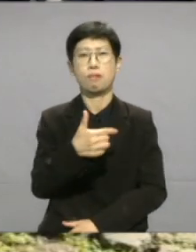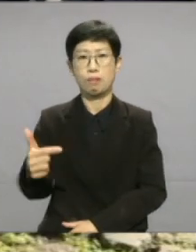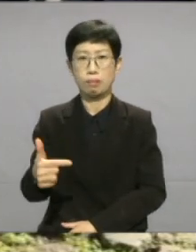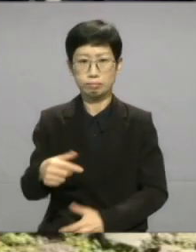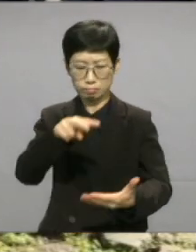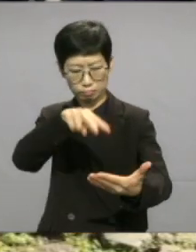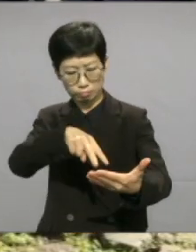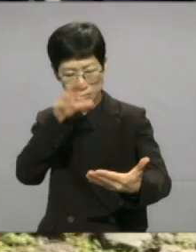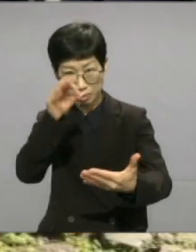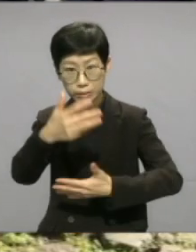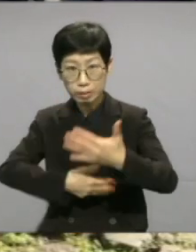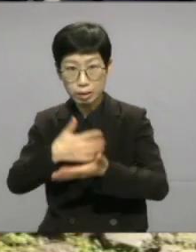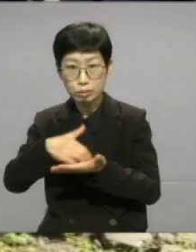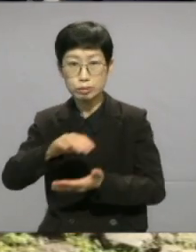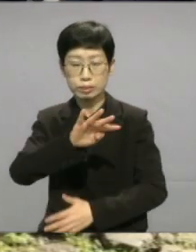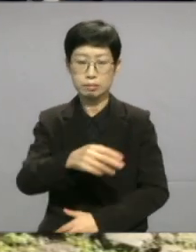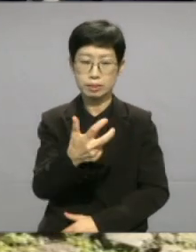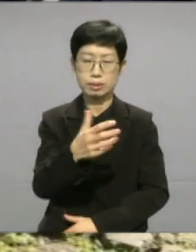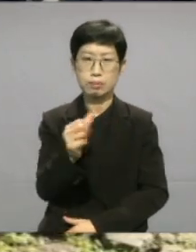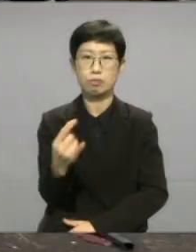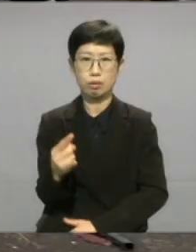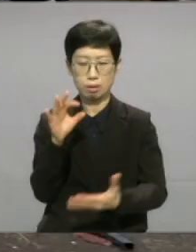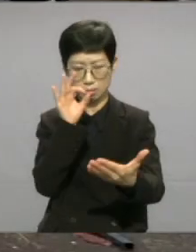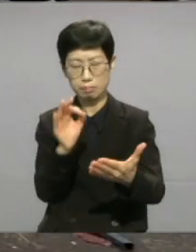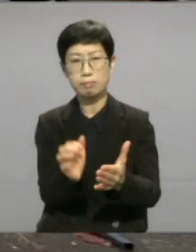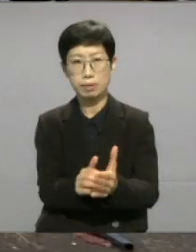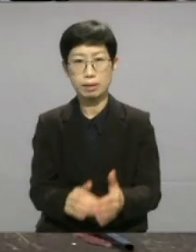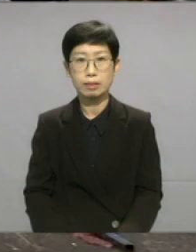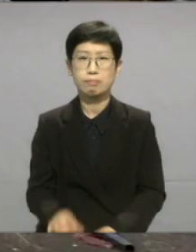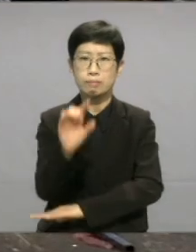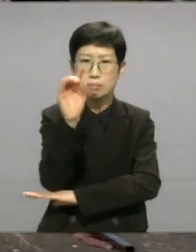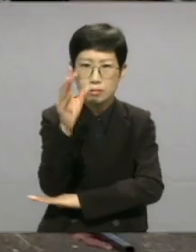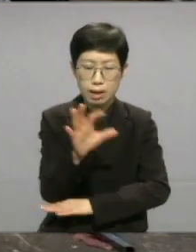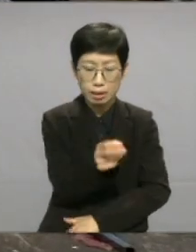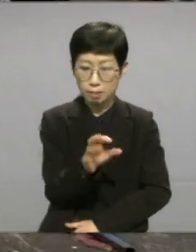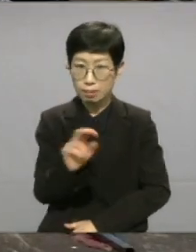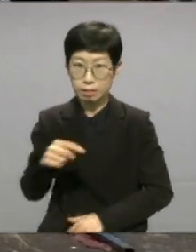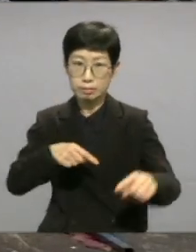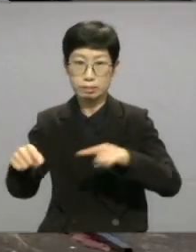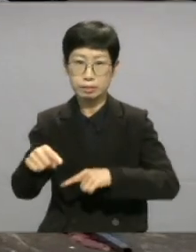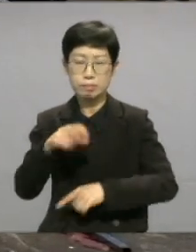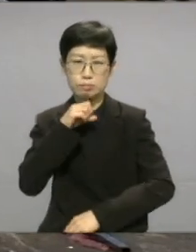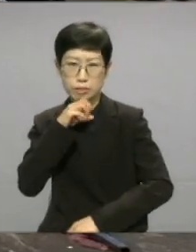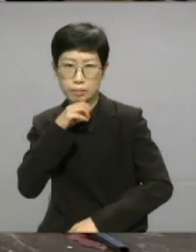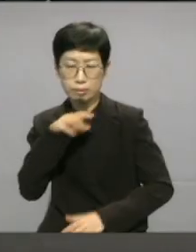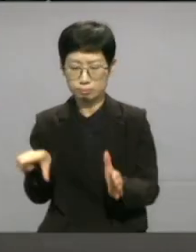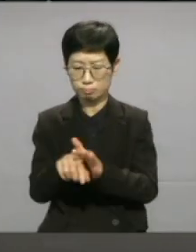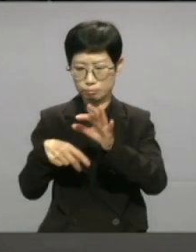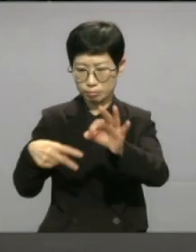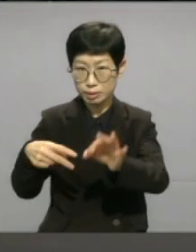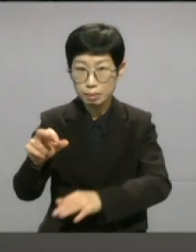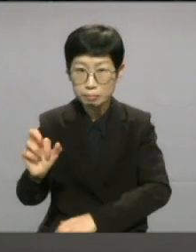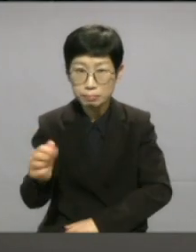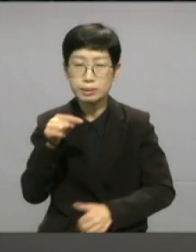높은 영상은 470만 회나 됩니다. 기존 정치 체제의 팽배한 불만과 불신도 무소속인